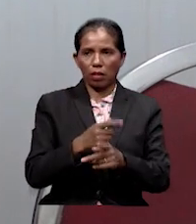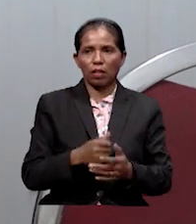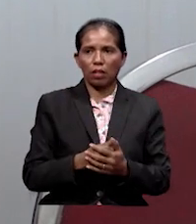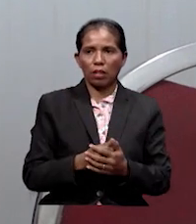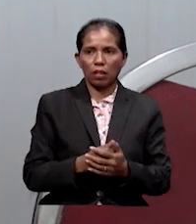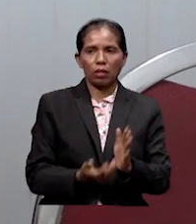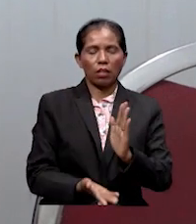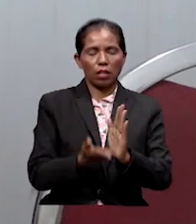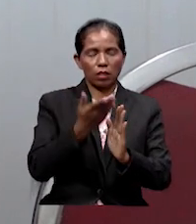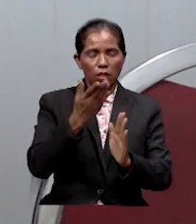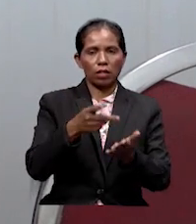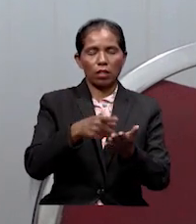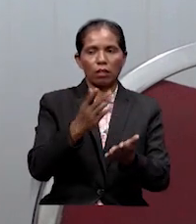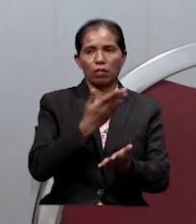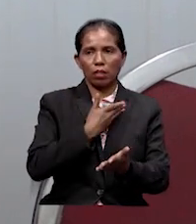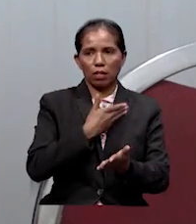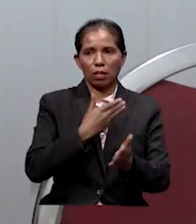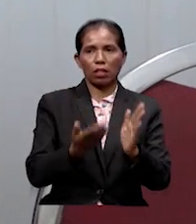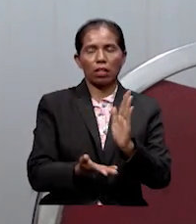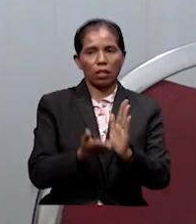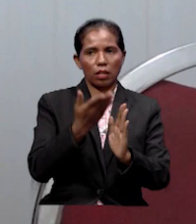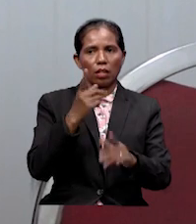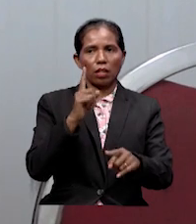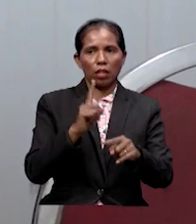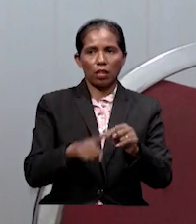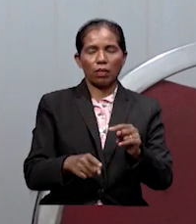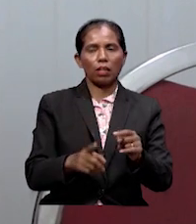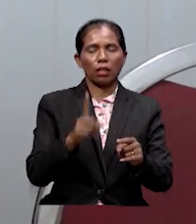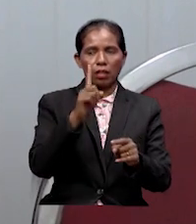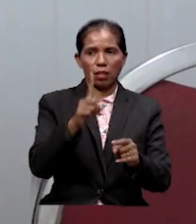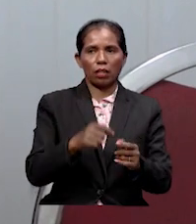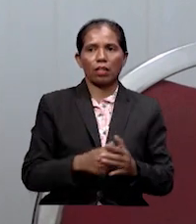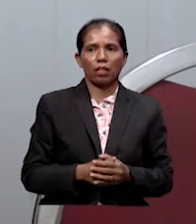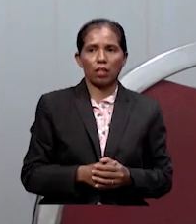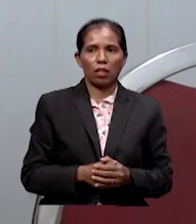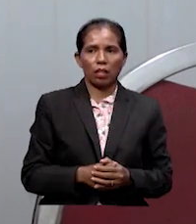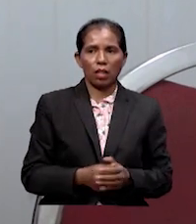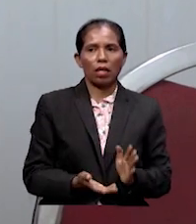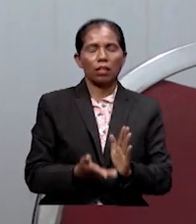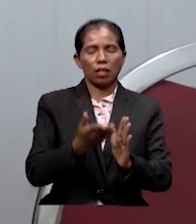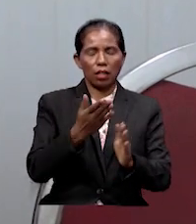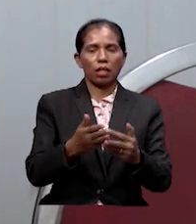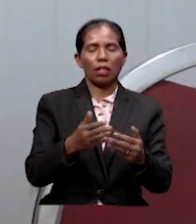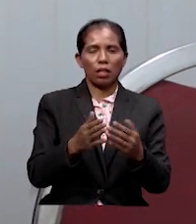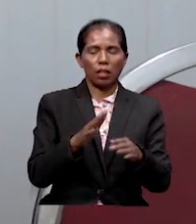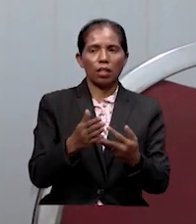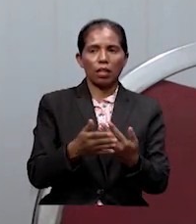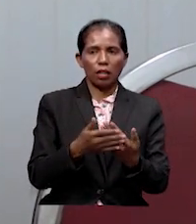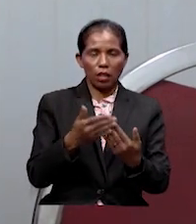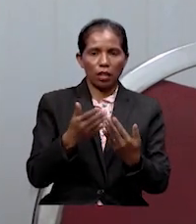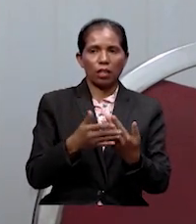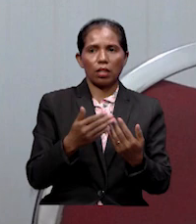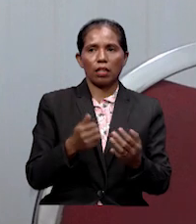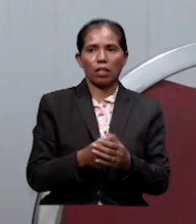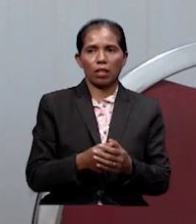sa ini tasha kare hasane hasane bela bela dan ida mabi hasane ini naik naik perlu di hansa ema karek bembanya han